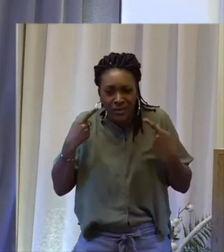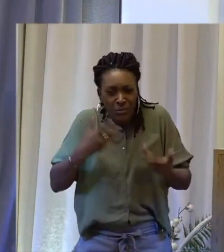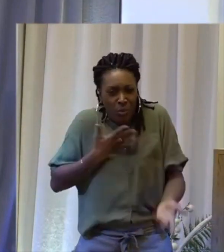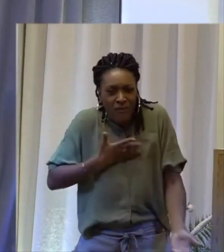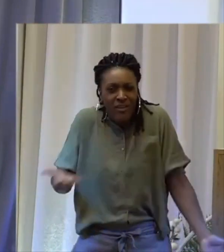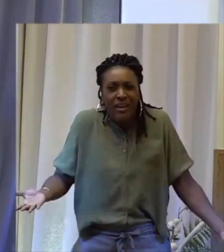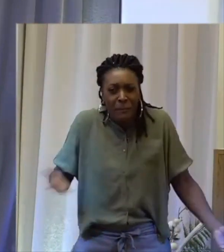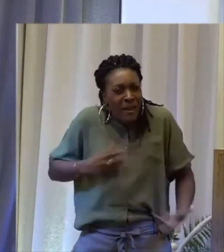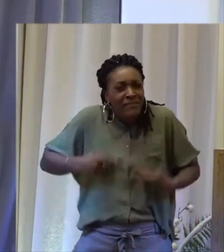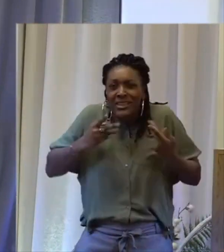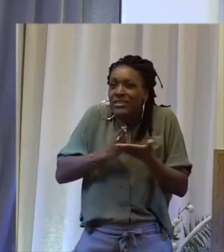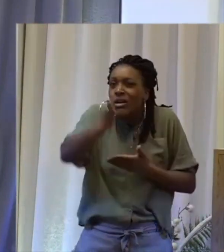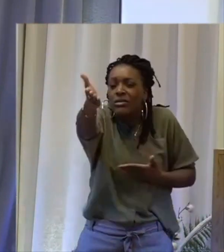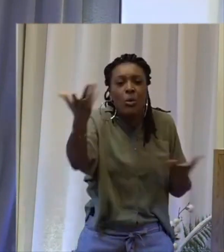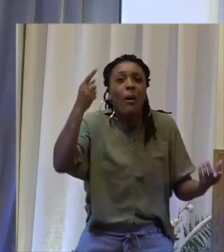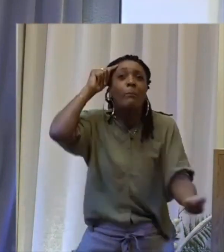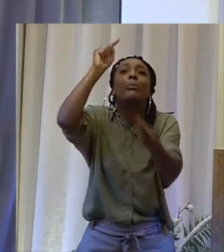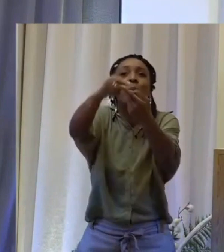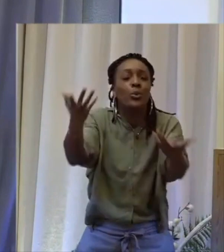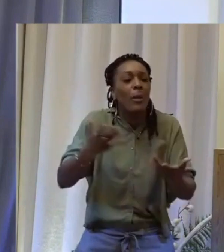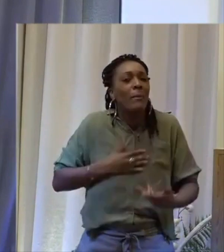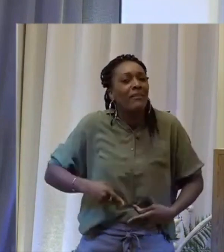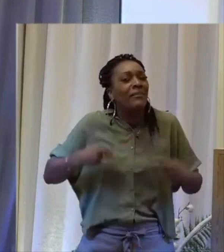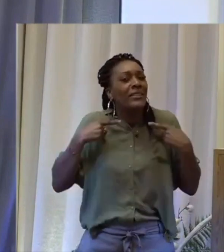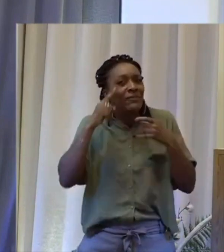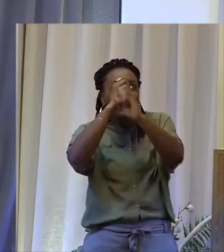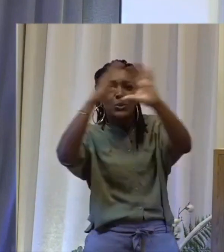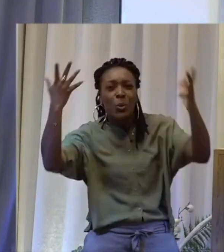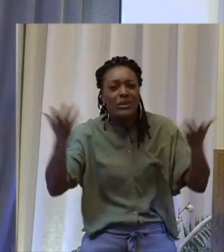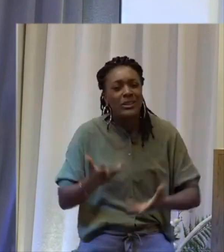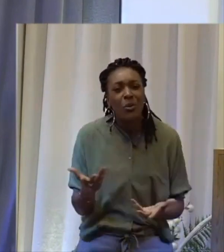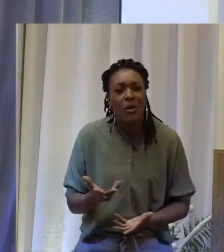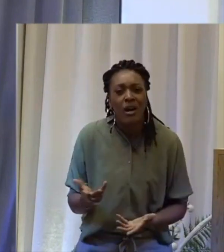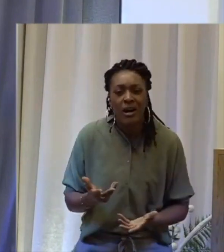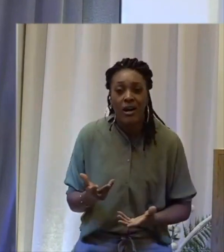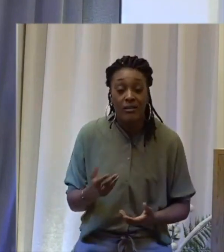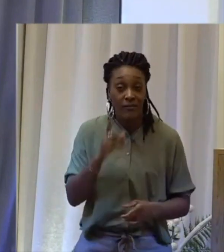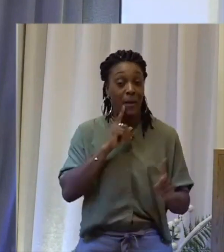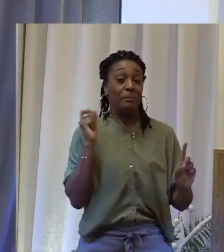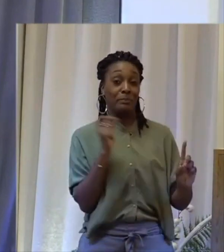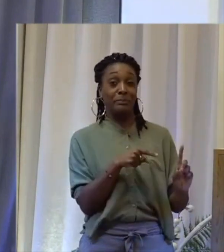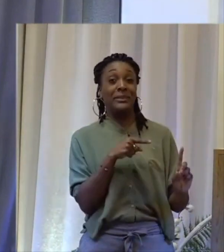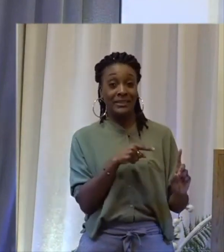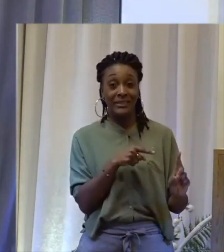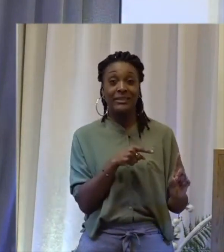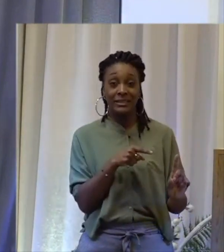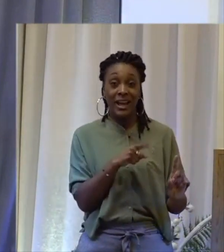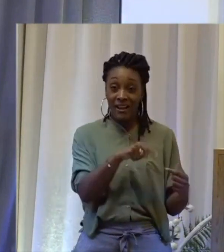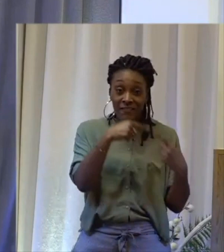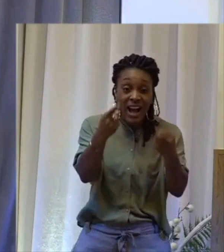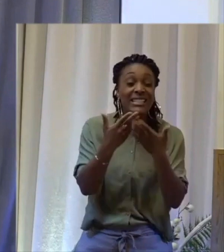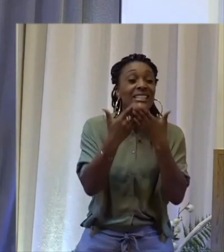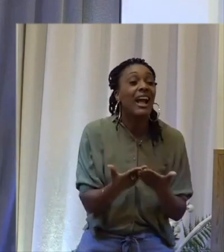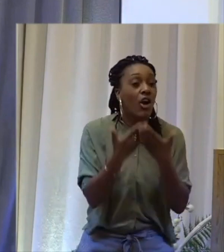manière-là? A-t-elle un sens? A-t-elle un but? A-t-elle une vision? Cette femme-là, elle va dans une